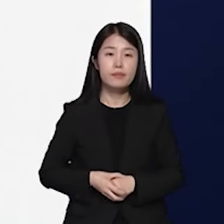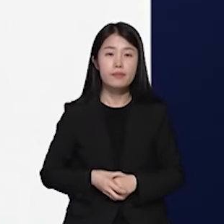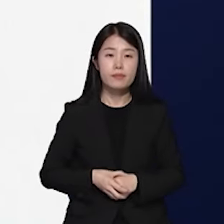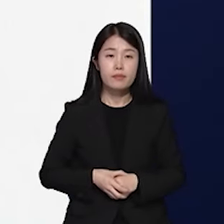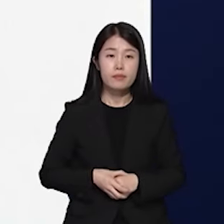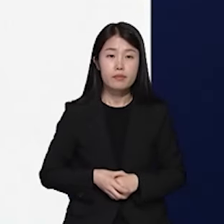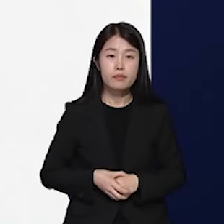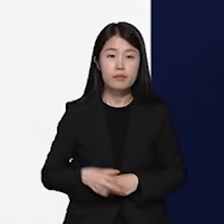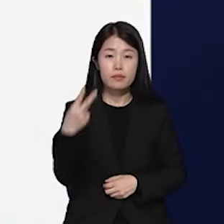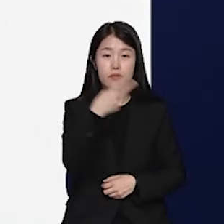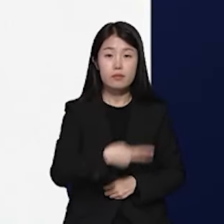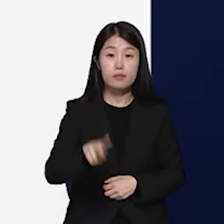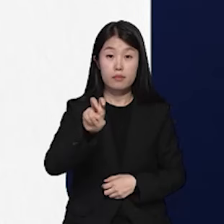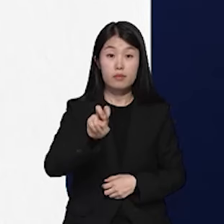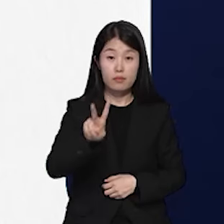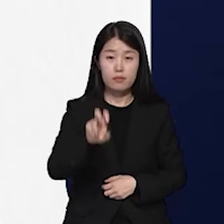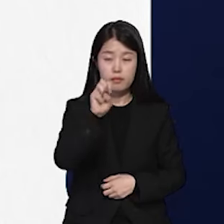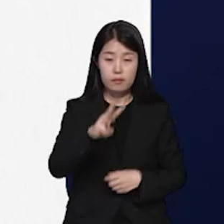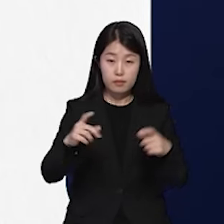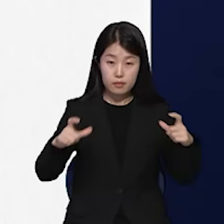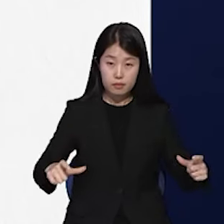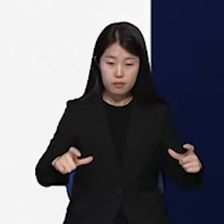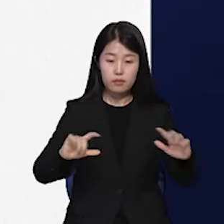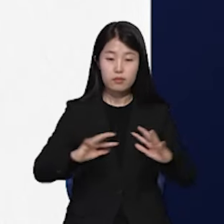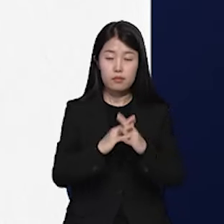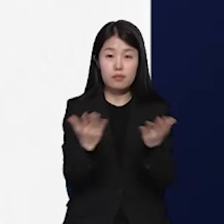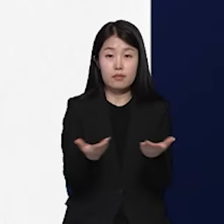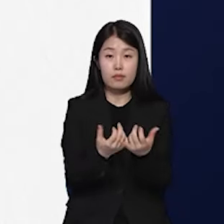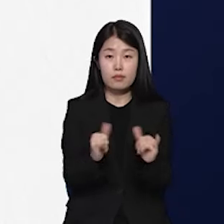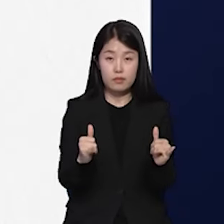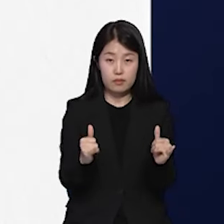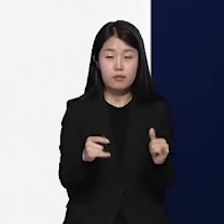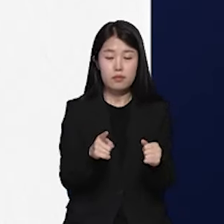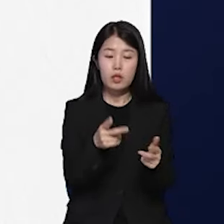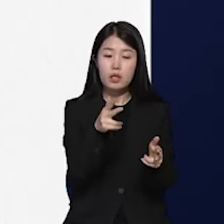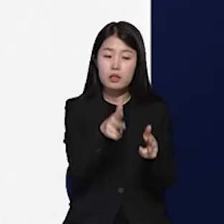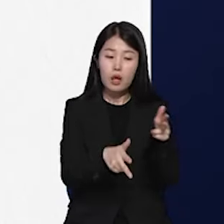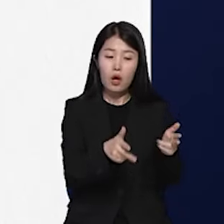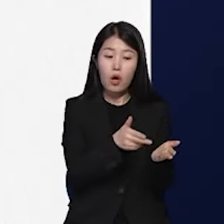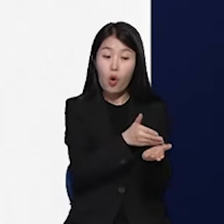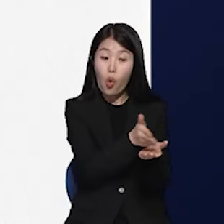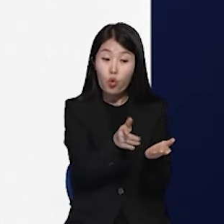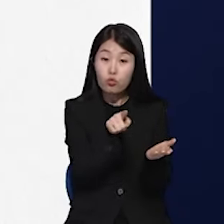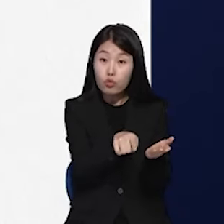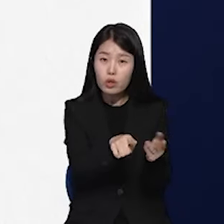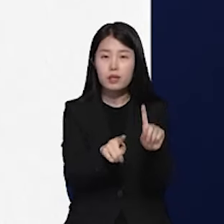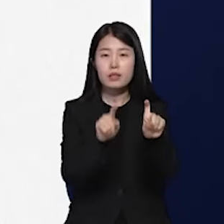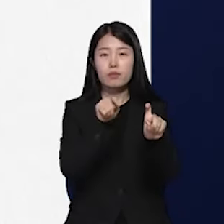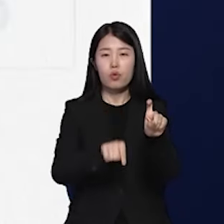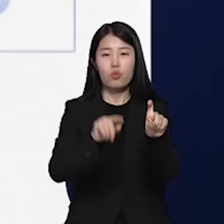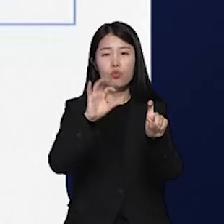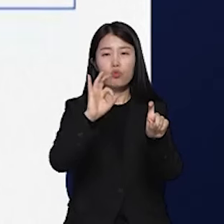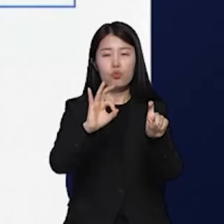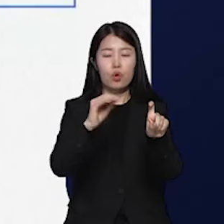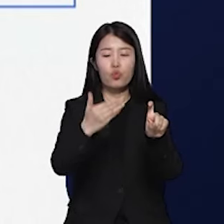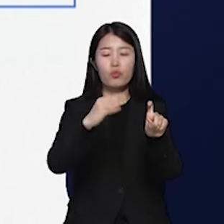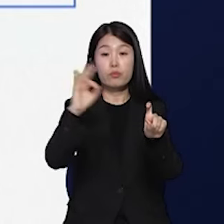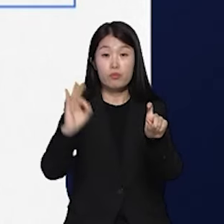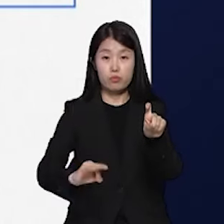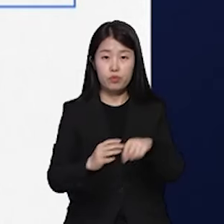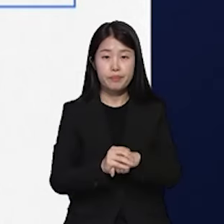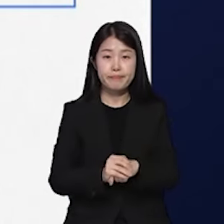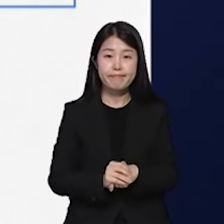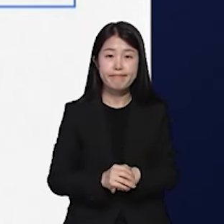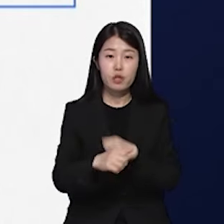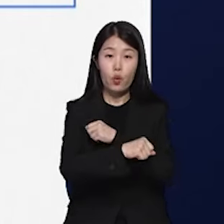지난 2022년 광주 지역의 건설업 종사자수는 전체 산업의 10.9% 차지했습니다 7대